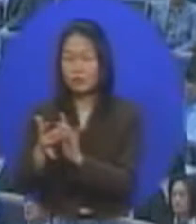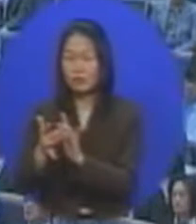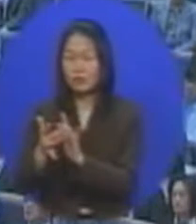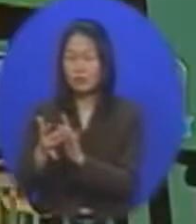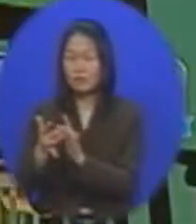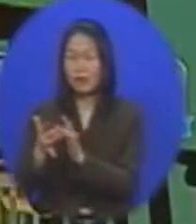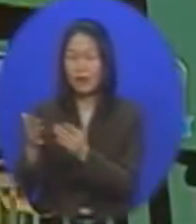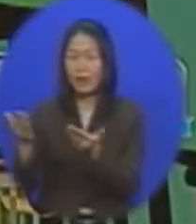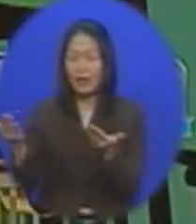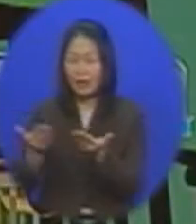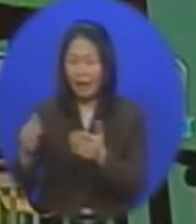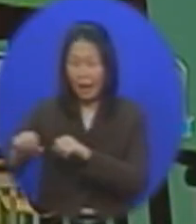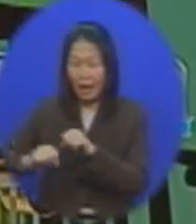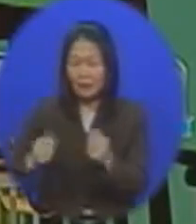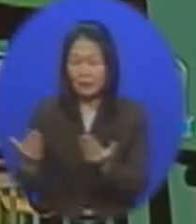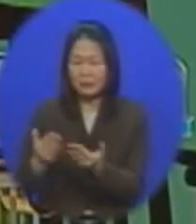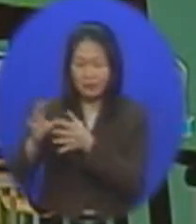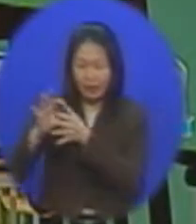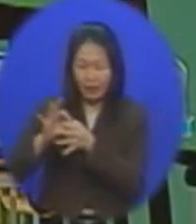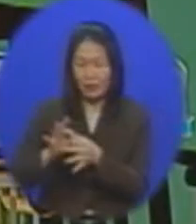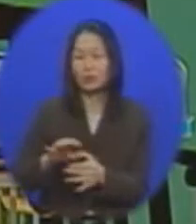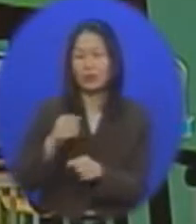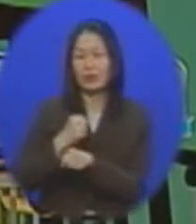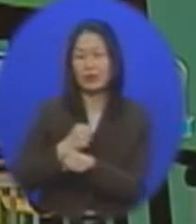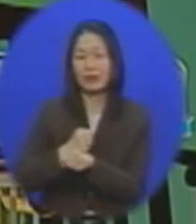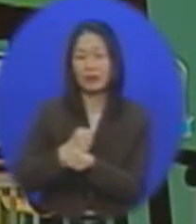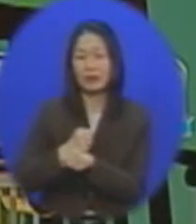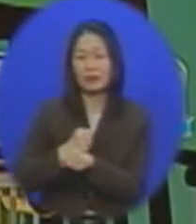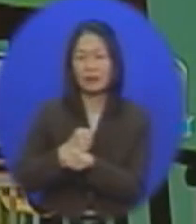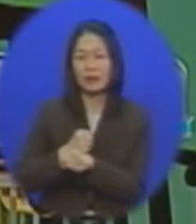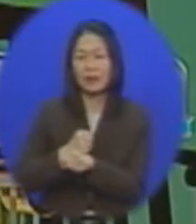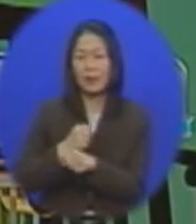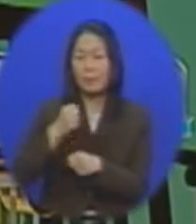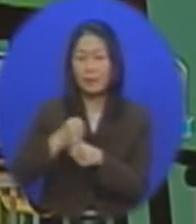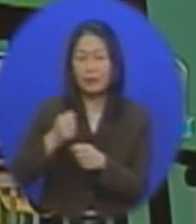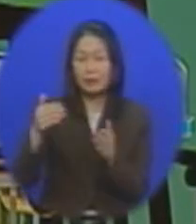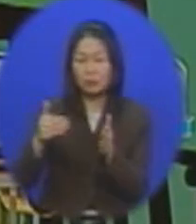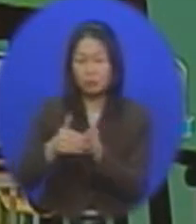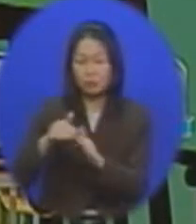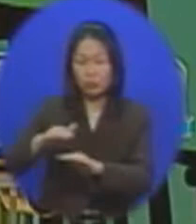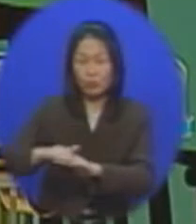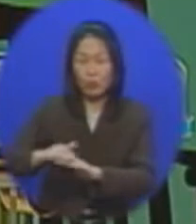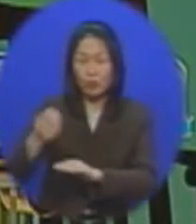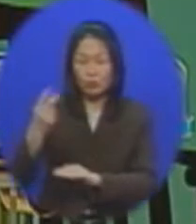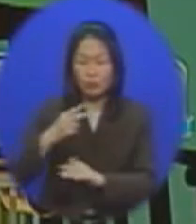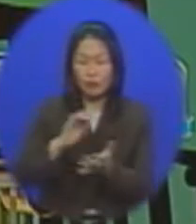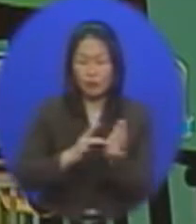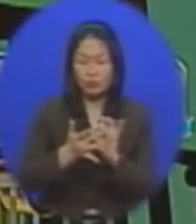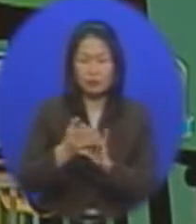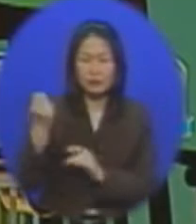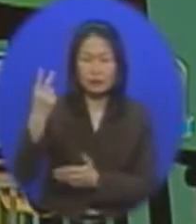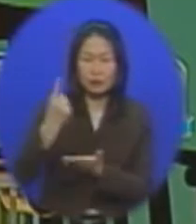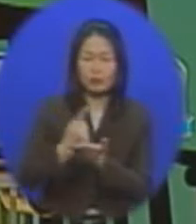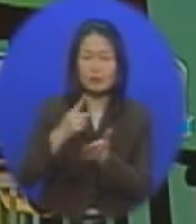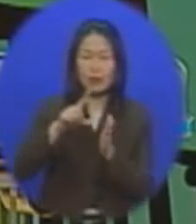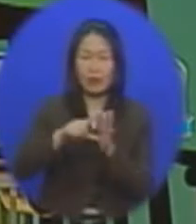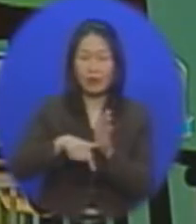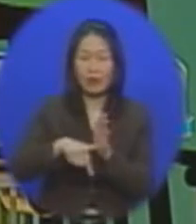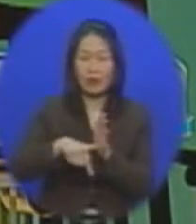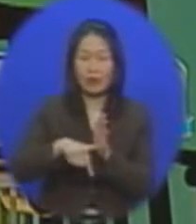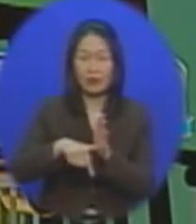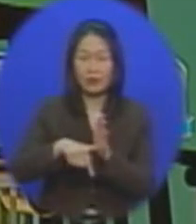일을 계속해 나가도록 그렇게 만드셨고 그리고 이제 우리 주님이 다시 오실 때